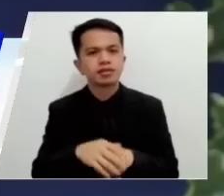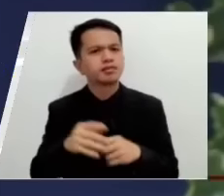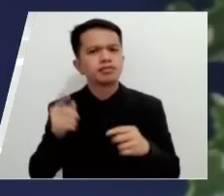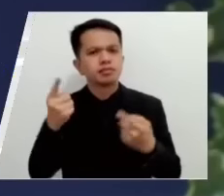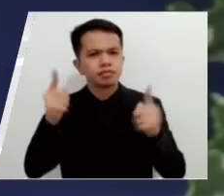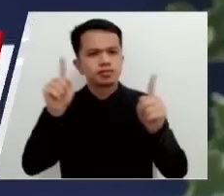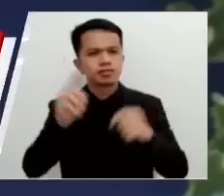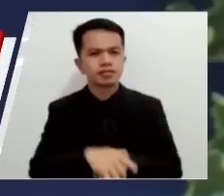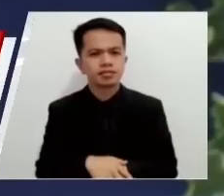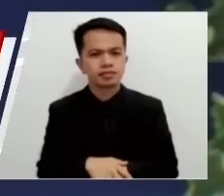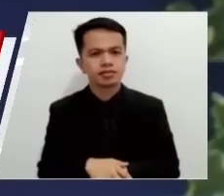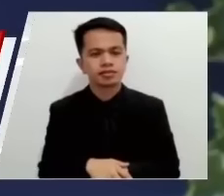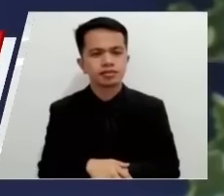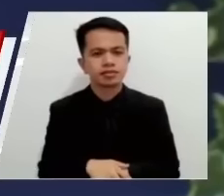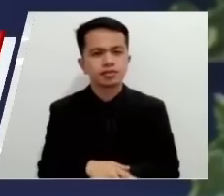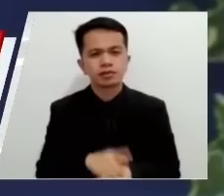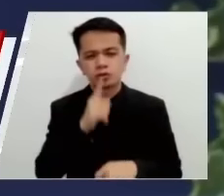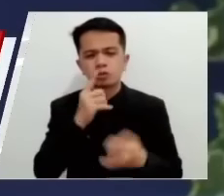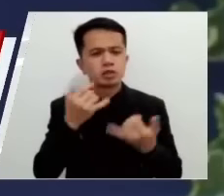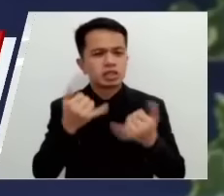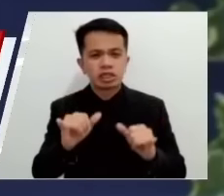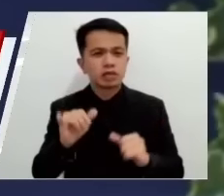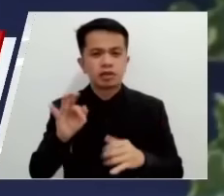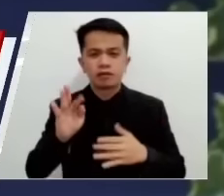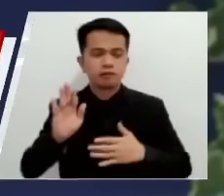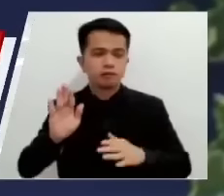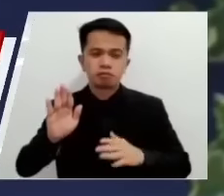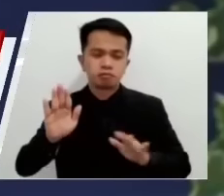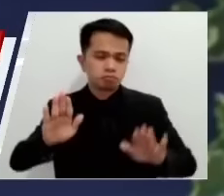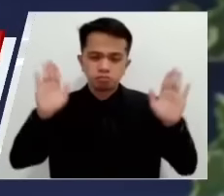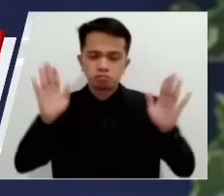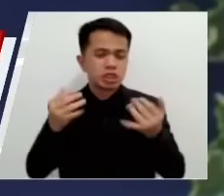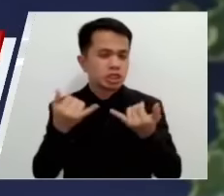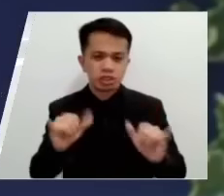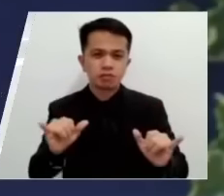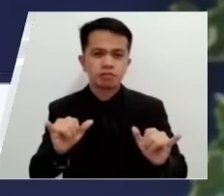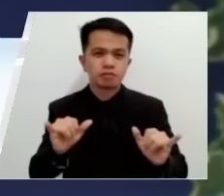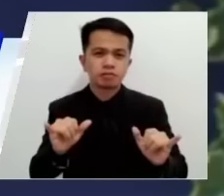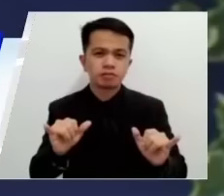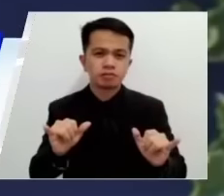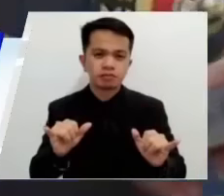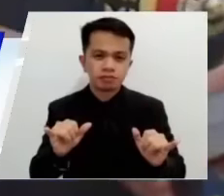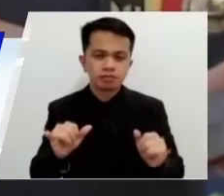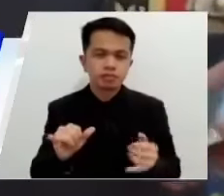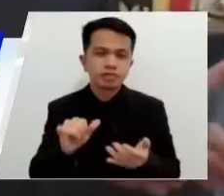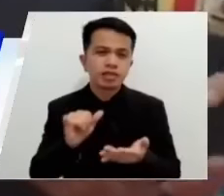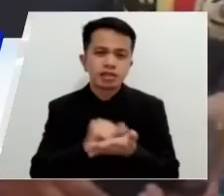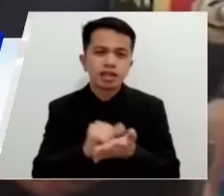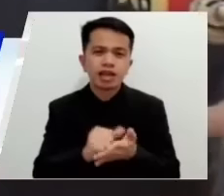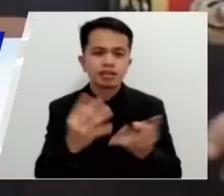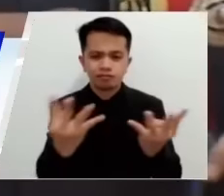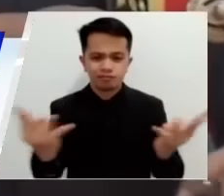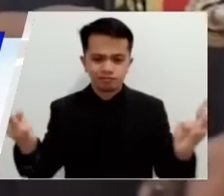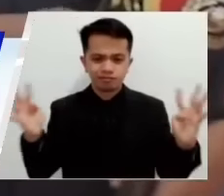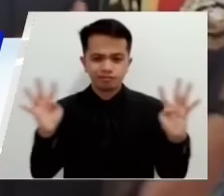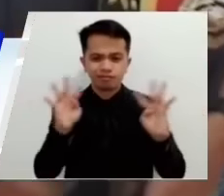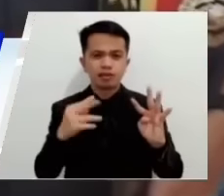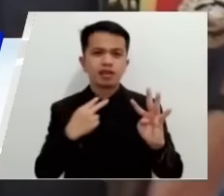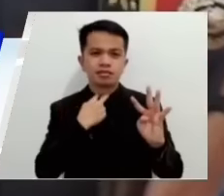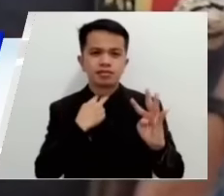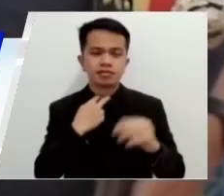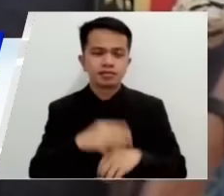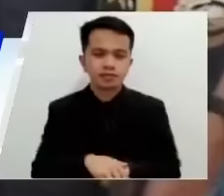makes no difference kung sumuko ka man. No? Kasi yun na yun eh. Practically, napaligiran ka na eh. Giit ng DILG